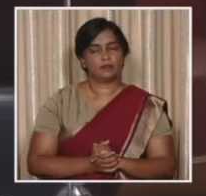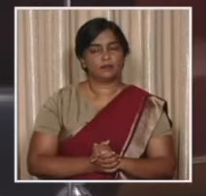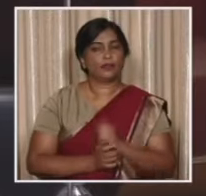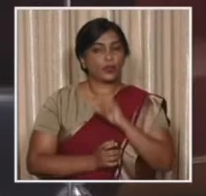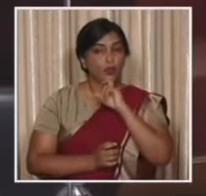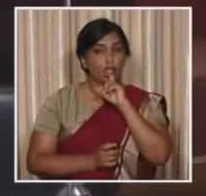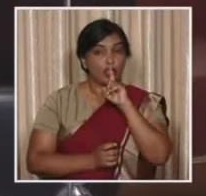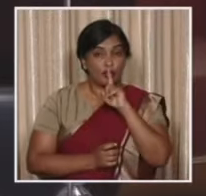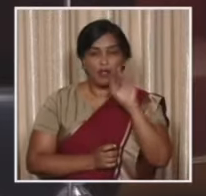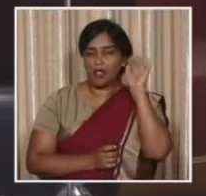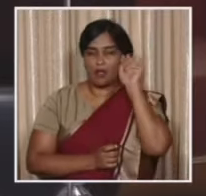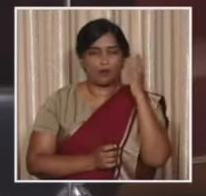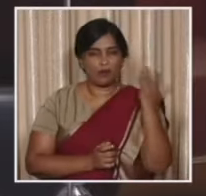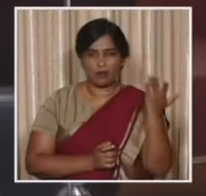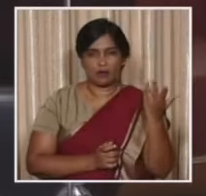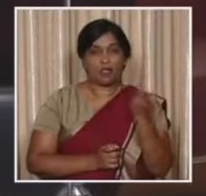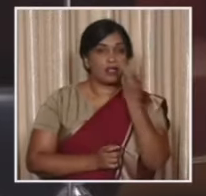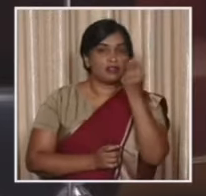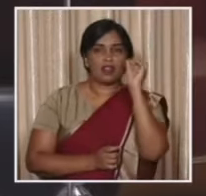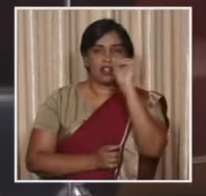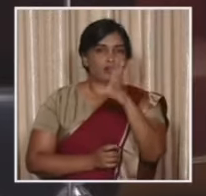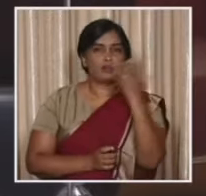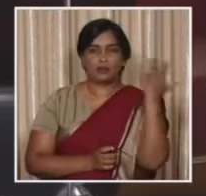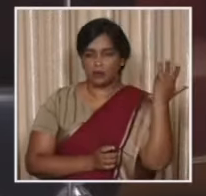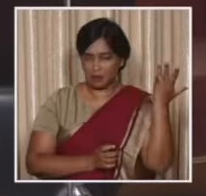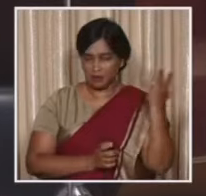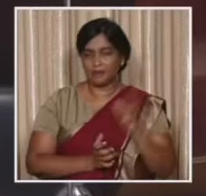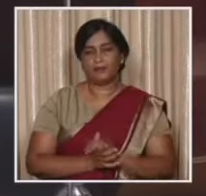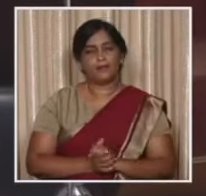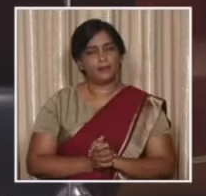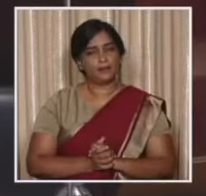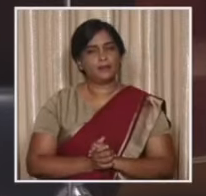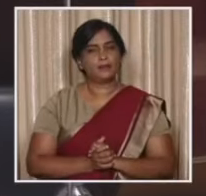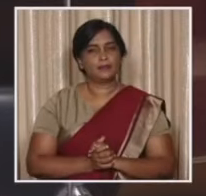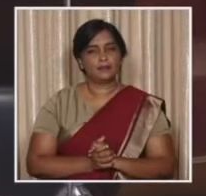Usaha yang kita buat dahulu. Sali dulu ni.